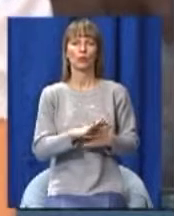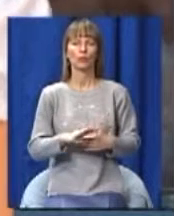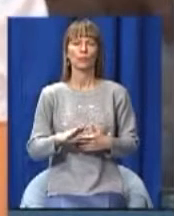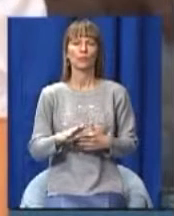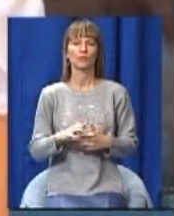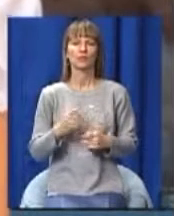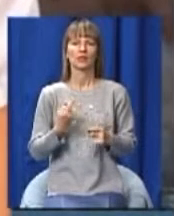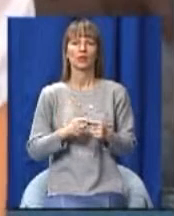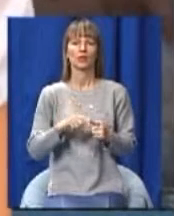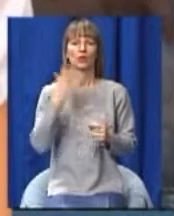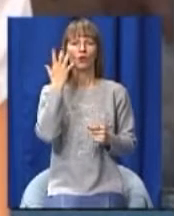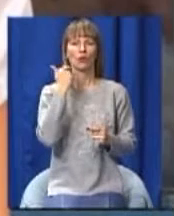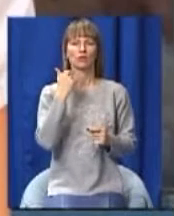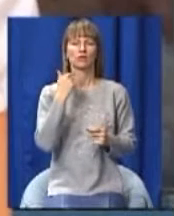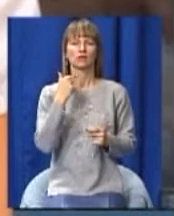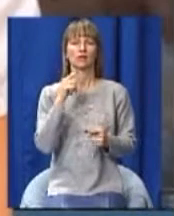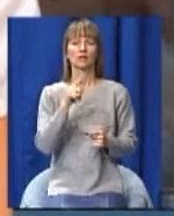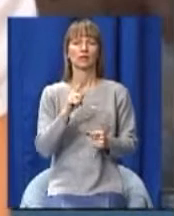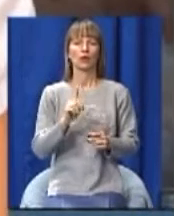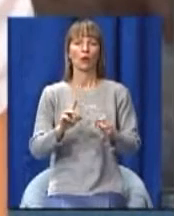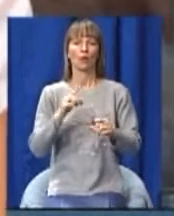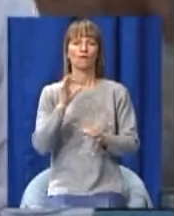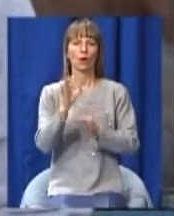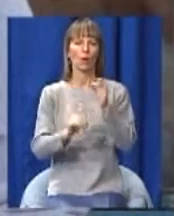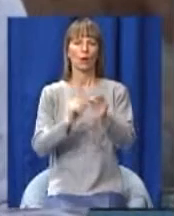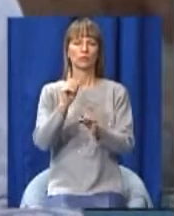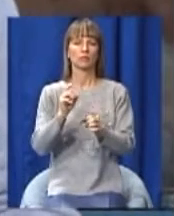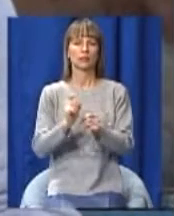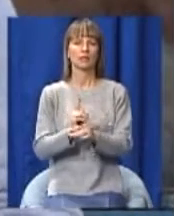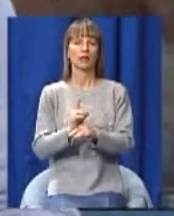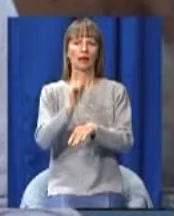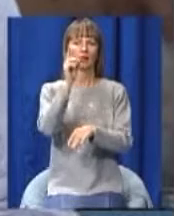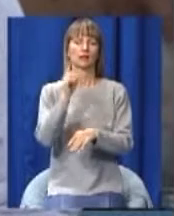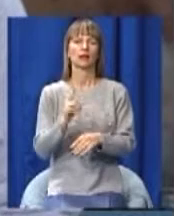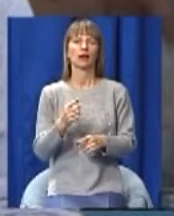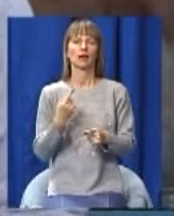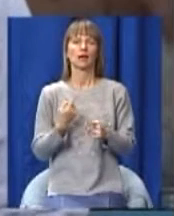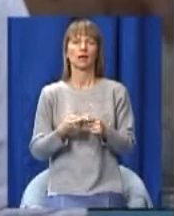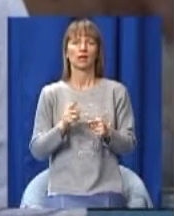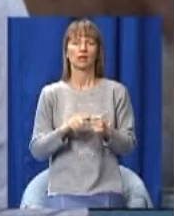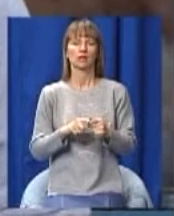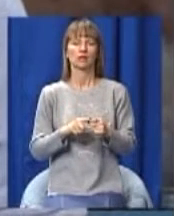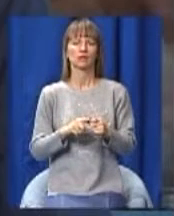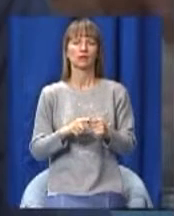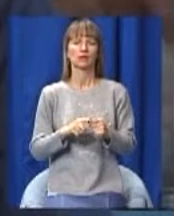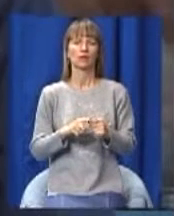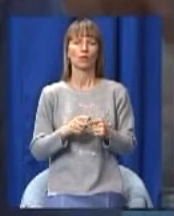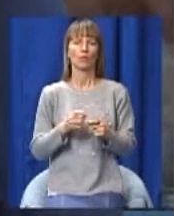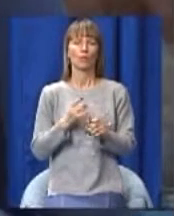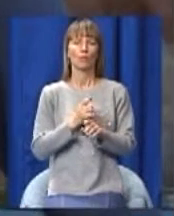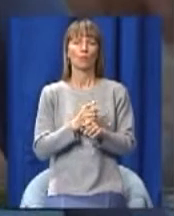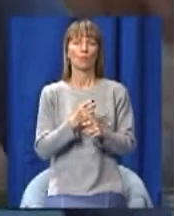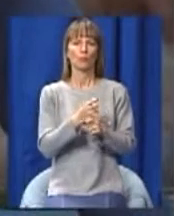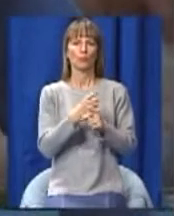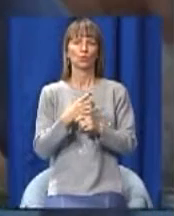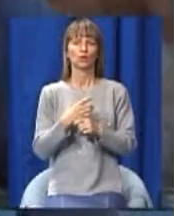Это когда они летают в космос. Этот человек выходит пушками. Еще